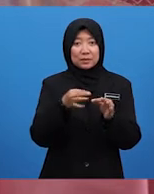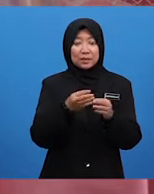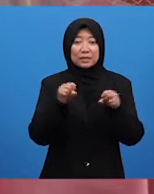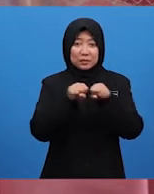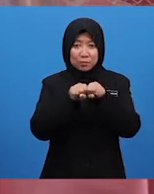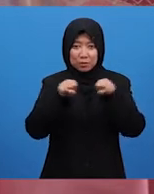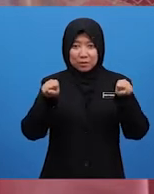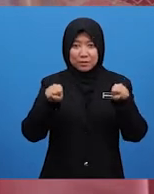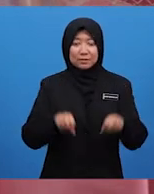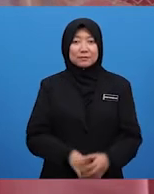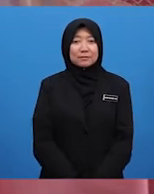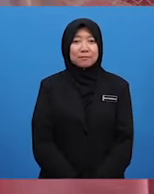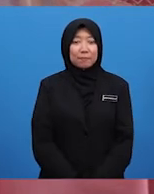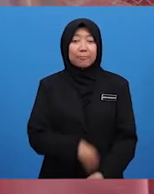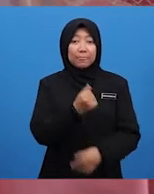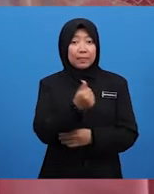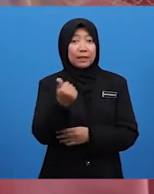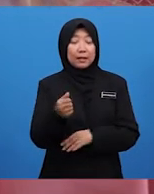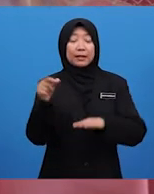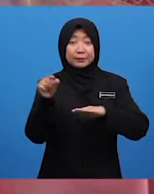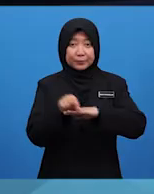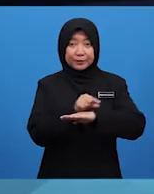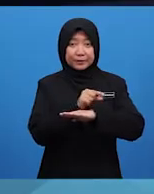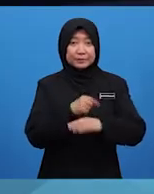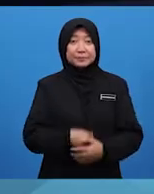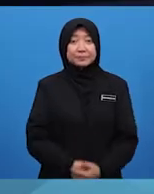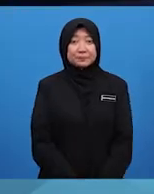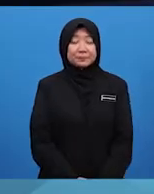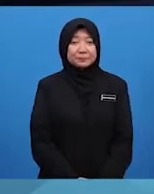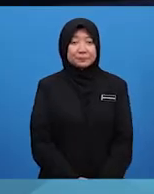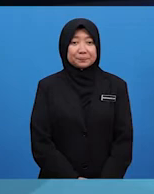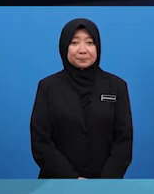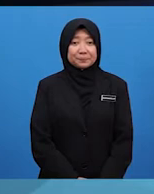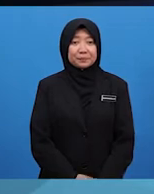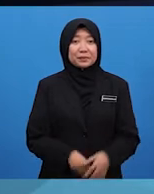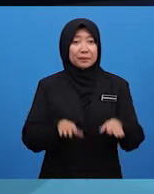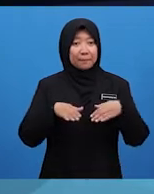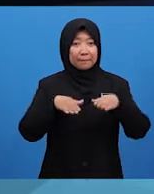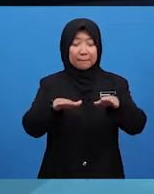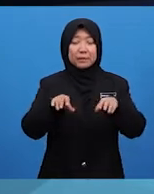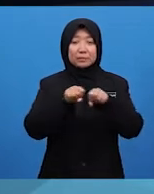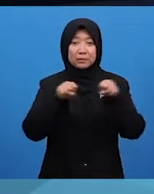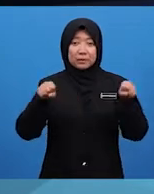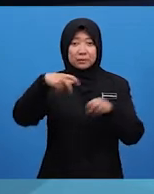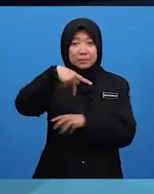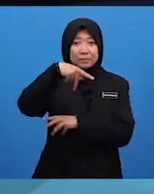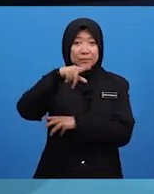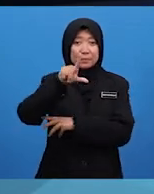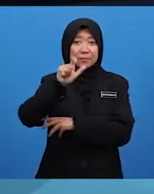smoking. Alat yang digunakan ialah mesin smoking pleaters,